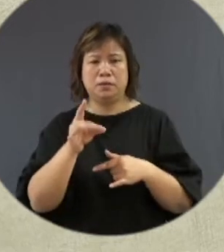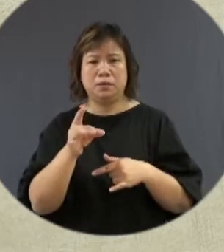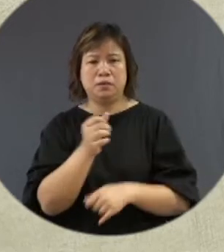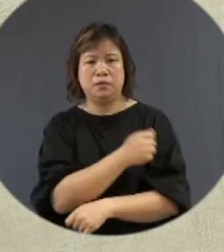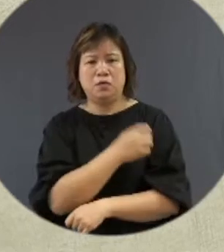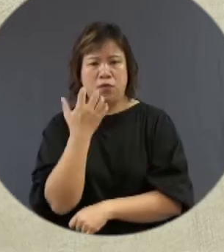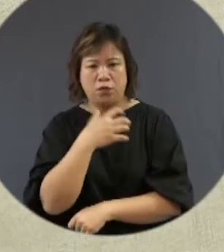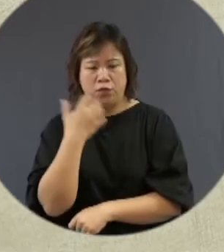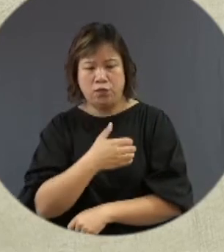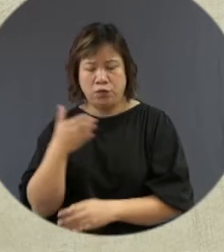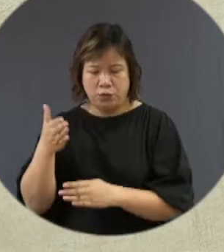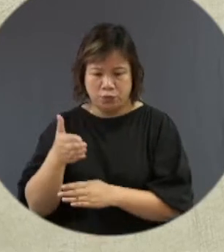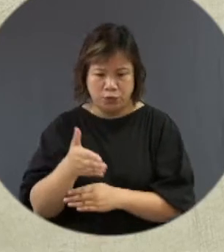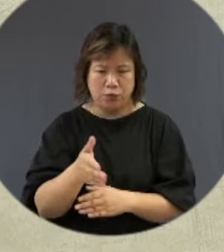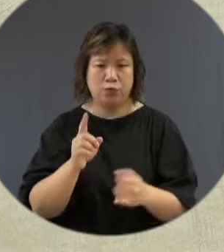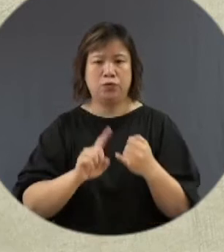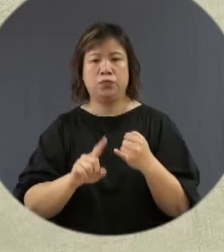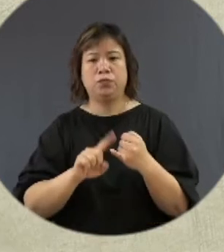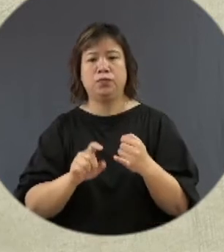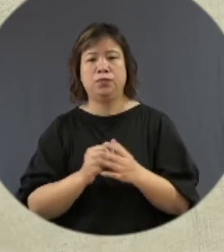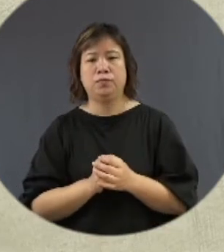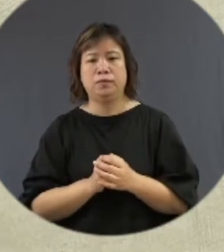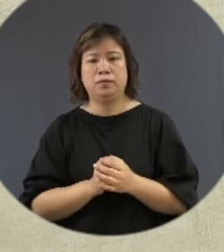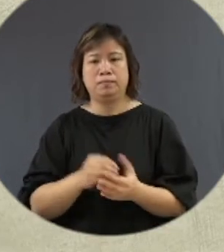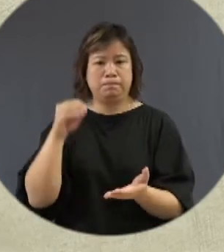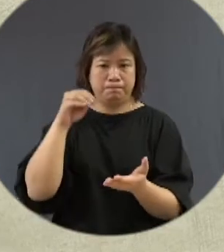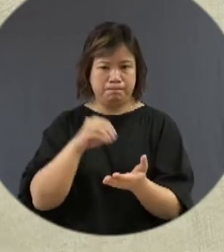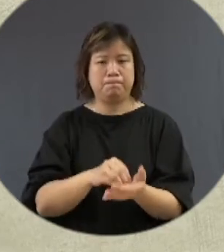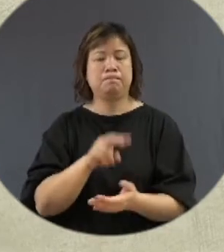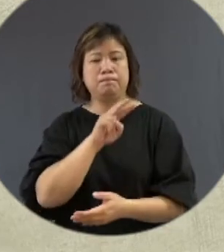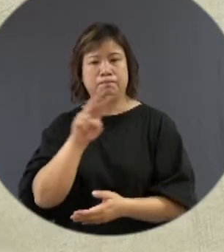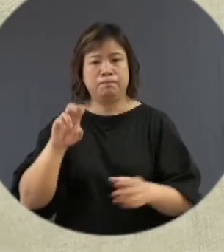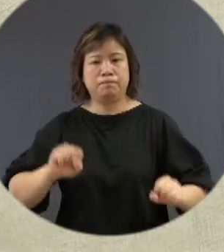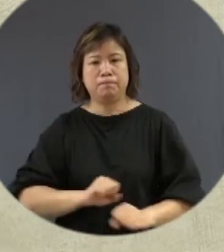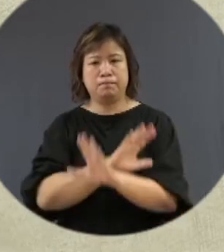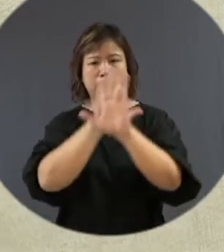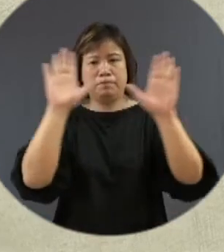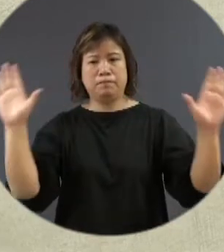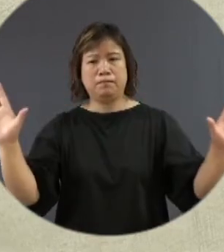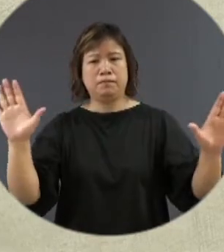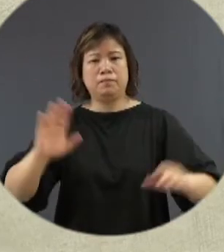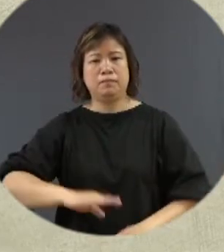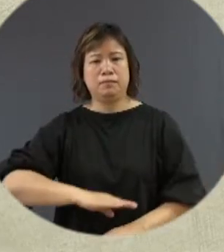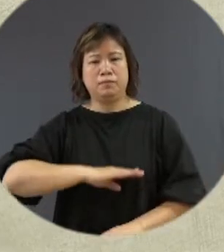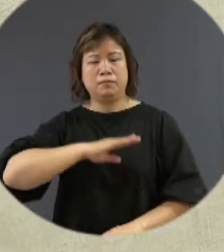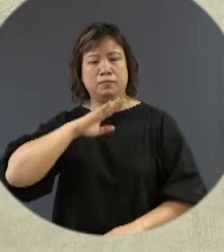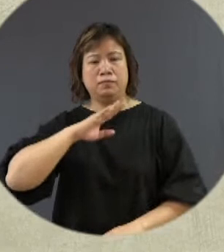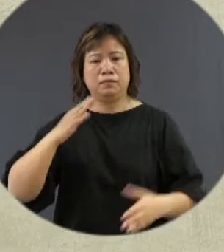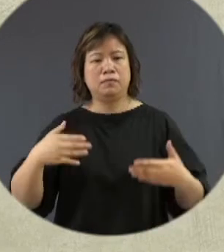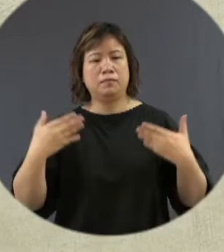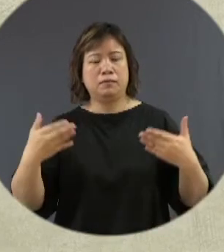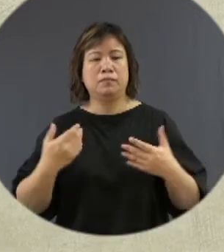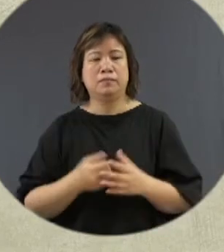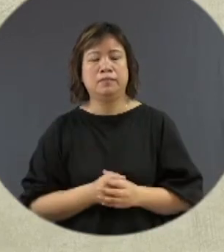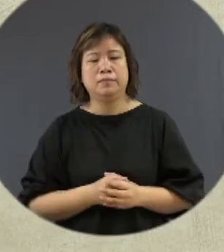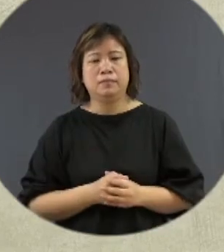苦痛到了尽头以后，他必定看见光明而心满意